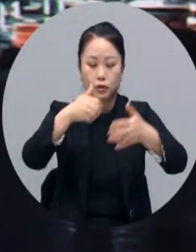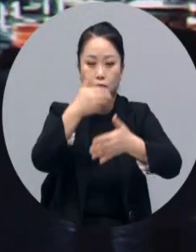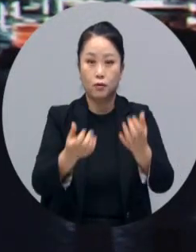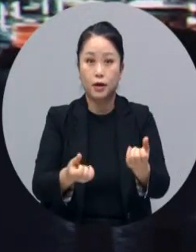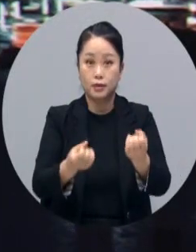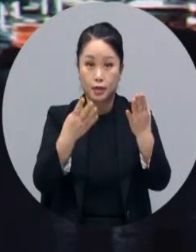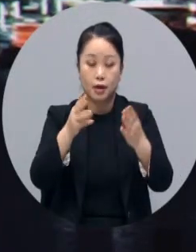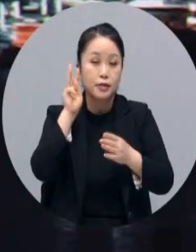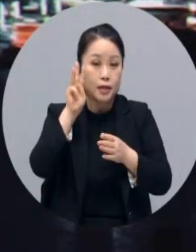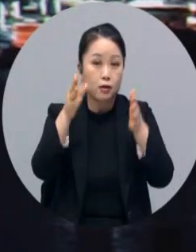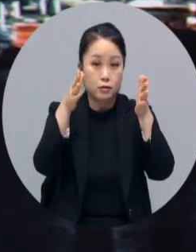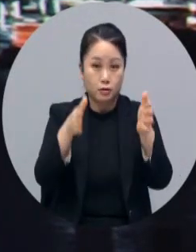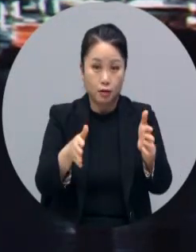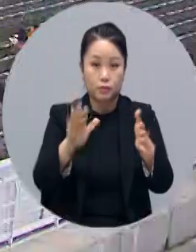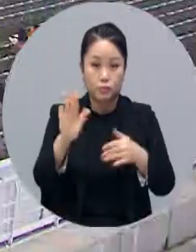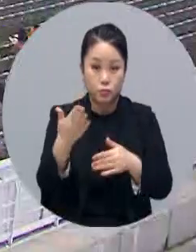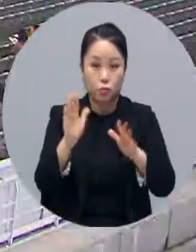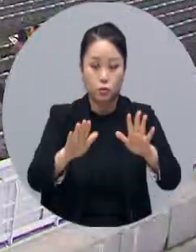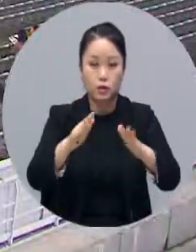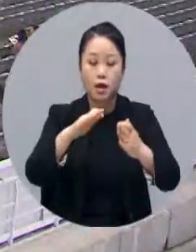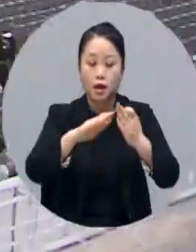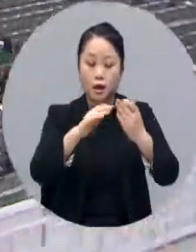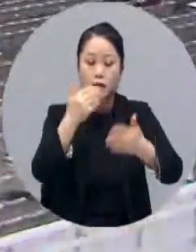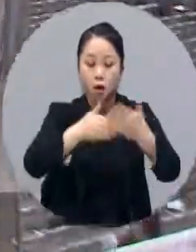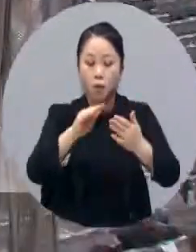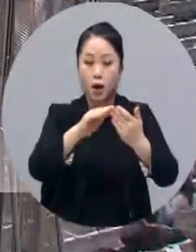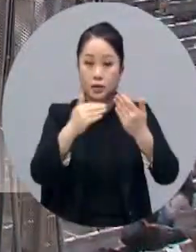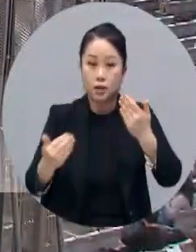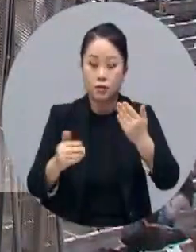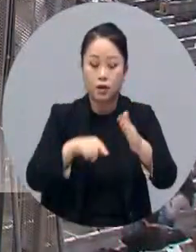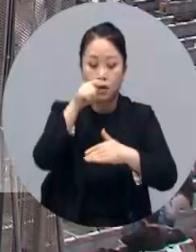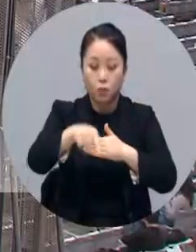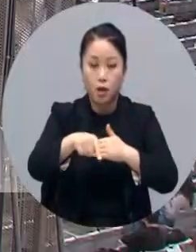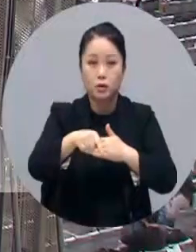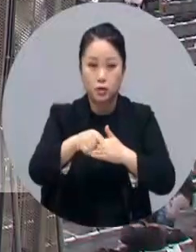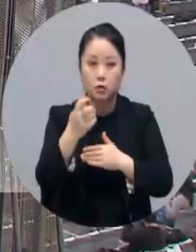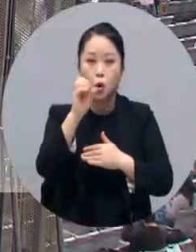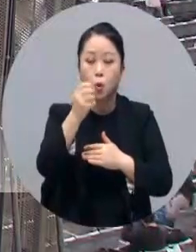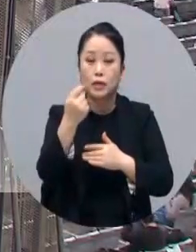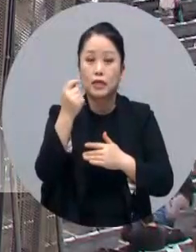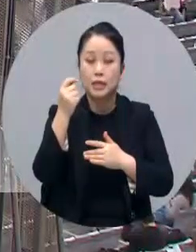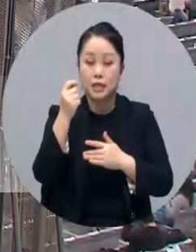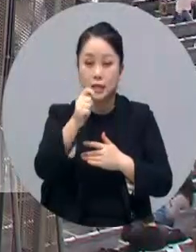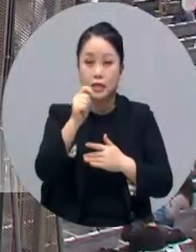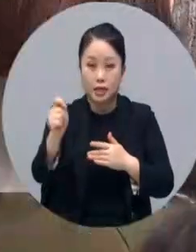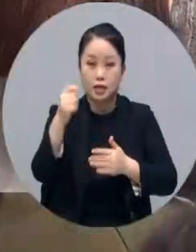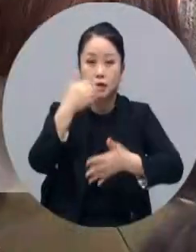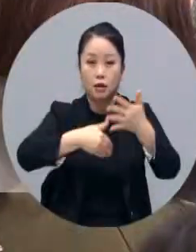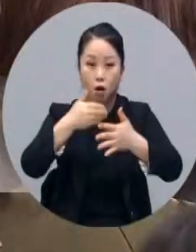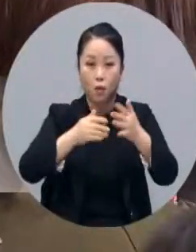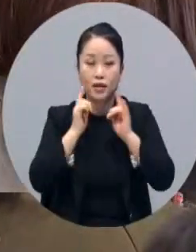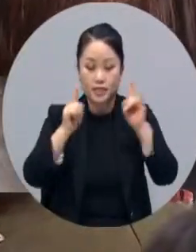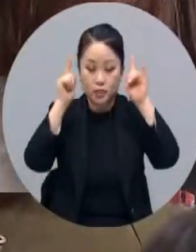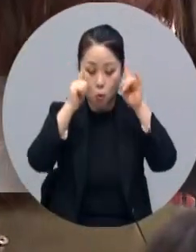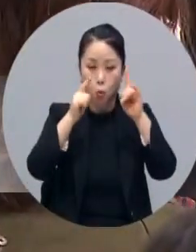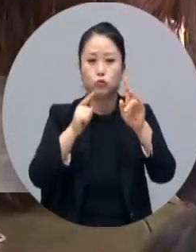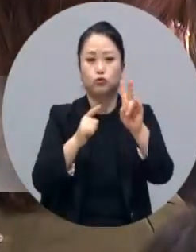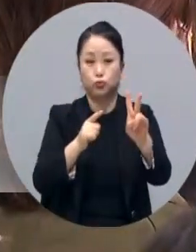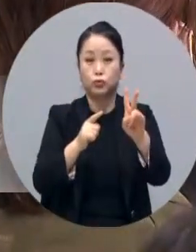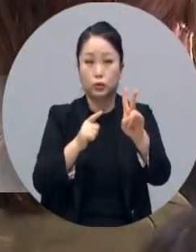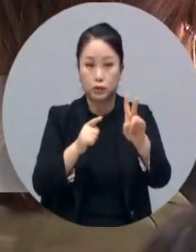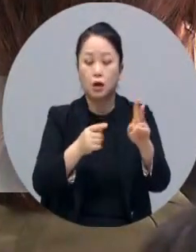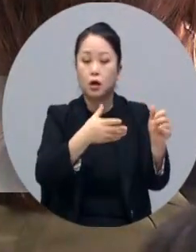부산국제영화제 사흘째인 오늘 영화의 전당 야외 무대에서는 OTT 영화 지옥 시즌2 등 초청작 출연진들이 관객을